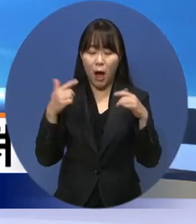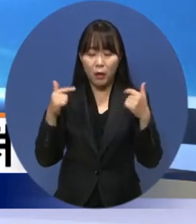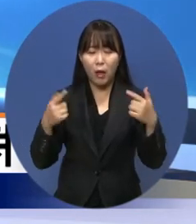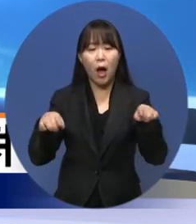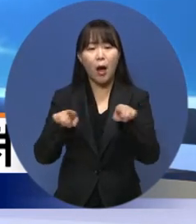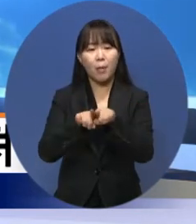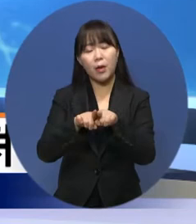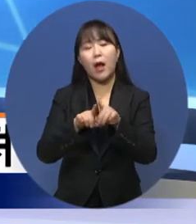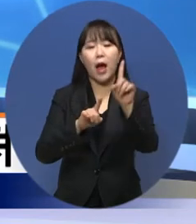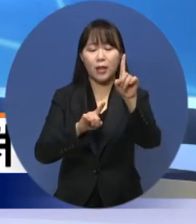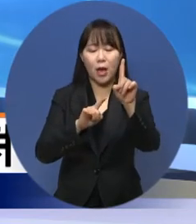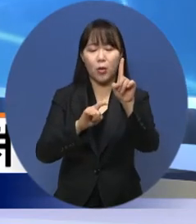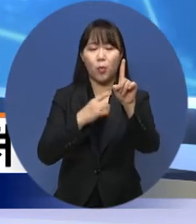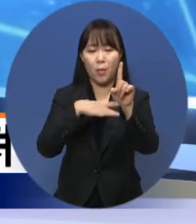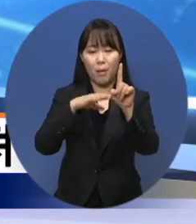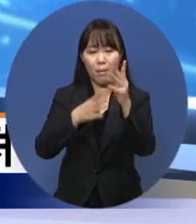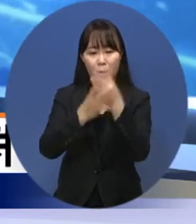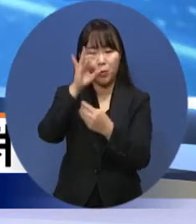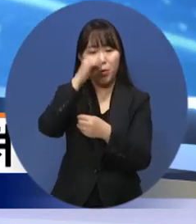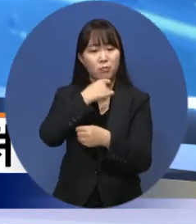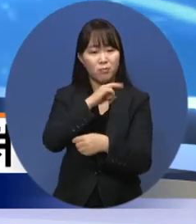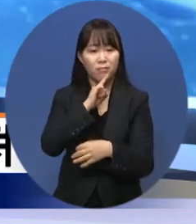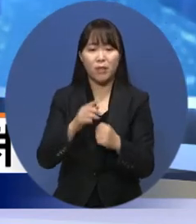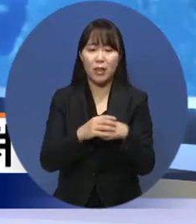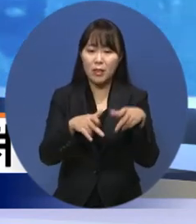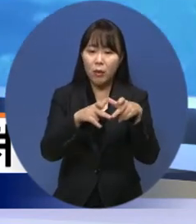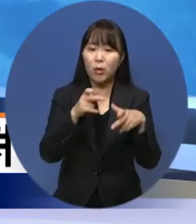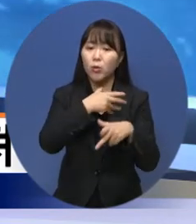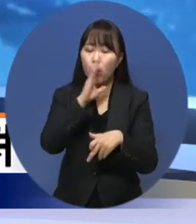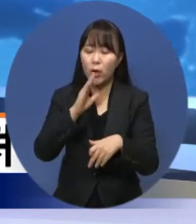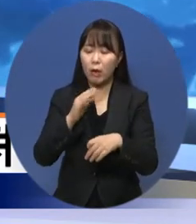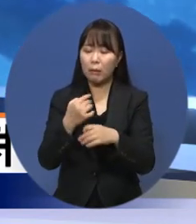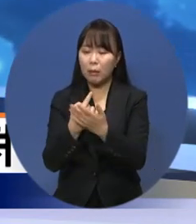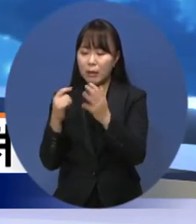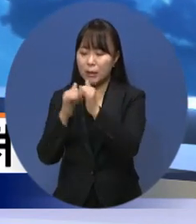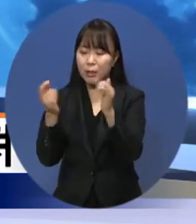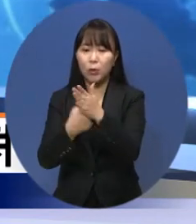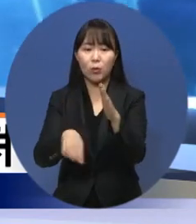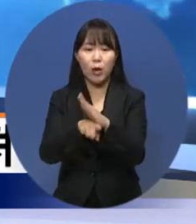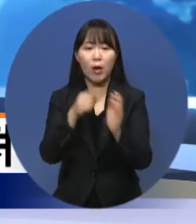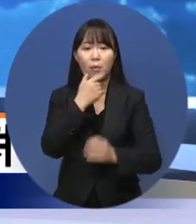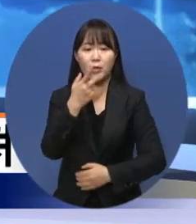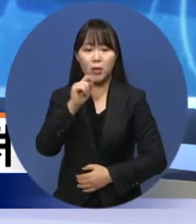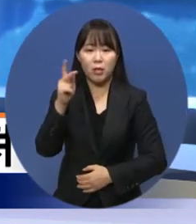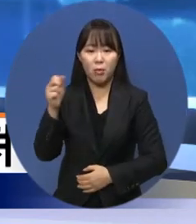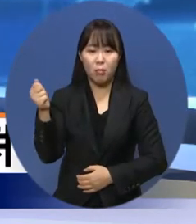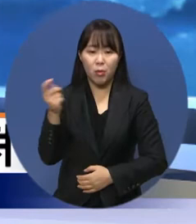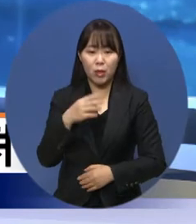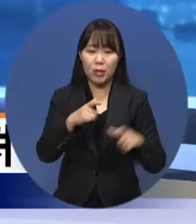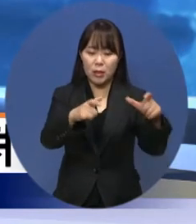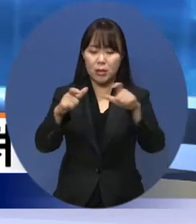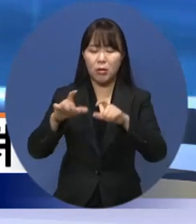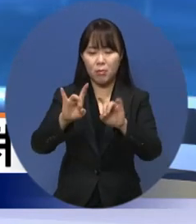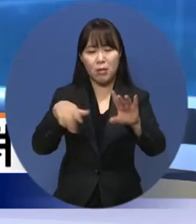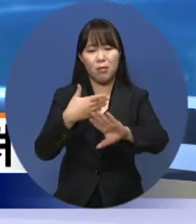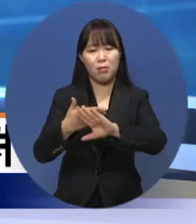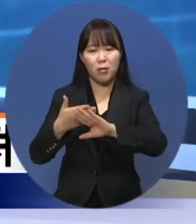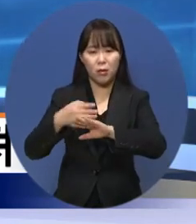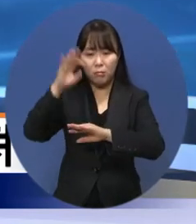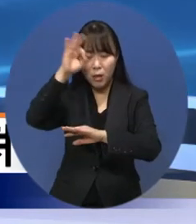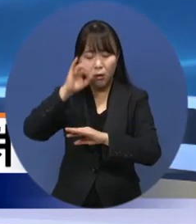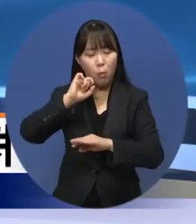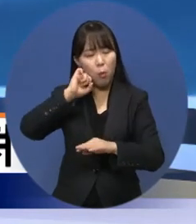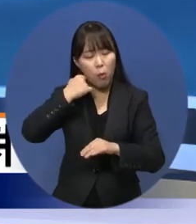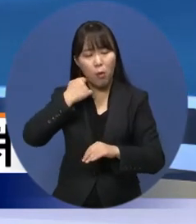올려 화제가 되는데요 장애인과 노인 소외 계층을 위한 복지 tv 채널 번호가 지역마다 달라 찾아보기